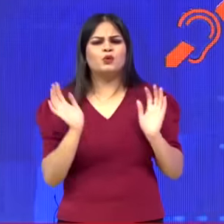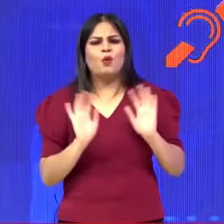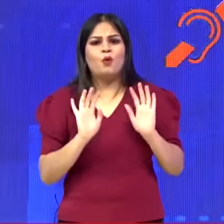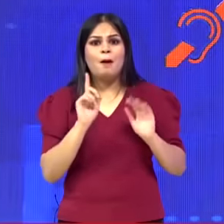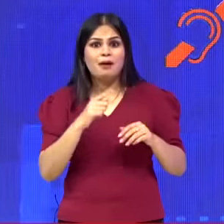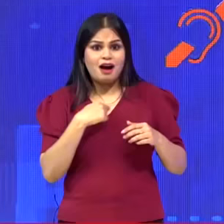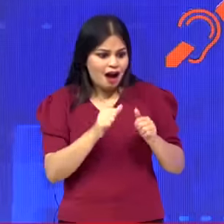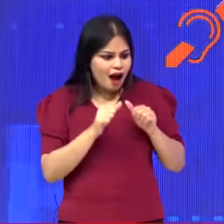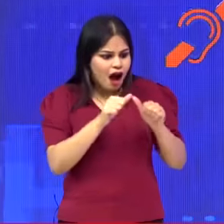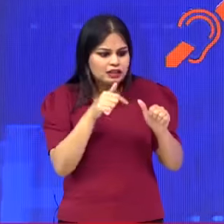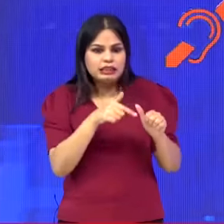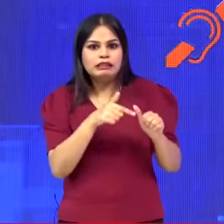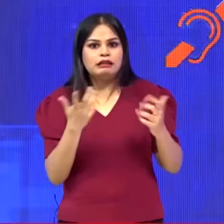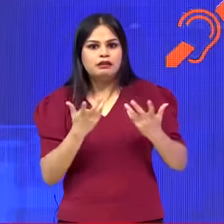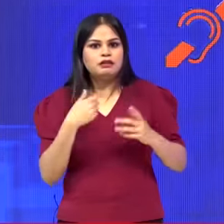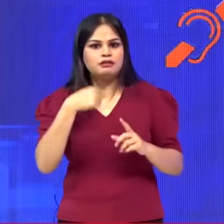मैं जवाब क्या दूं।